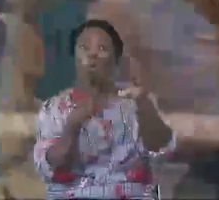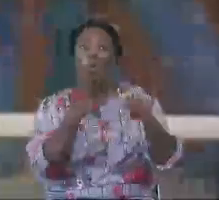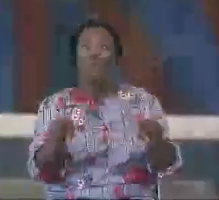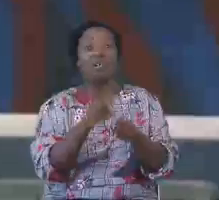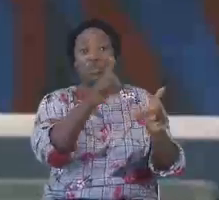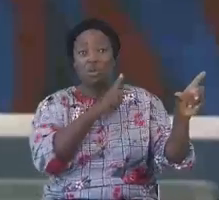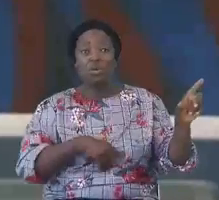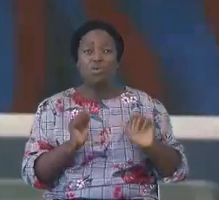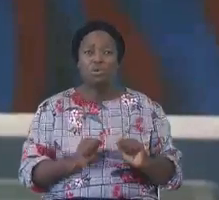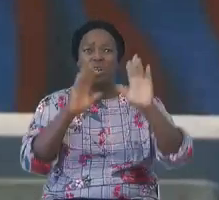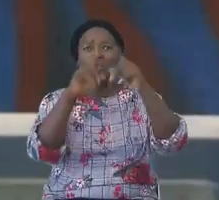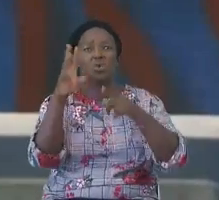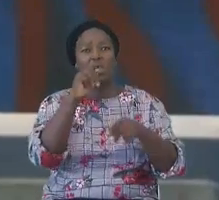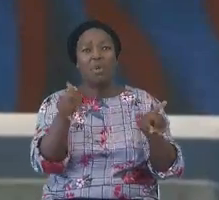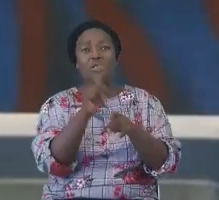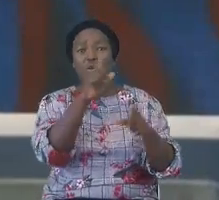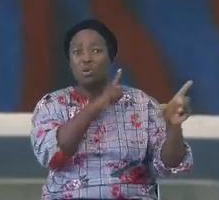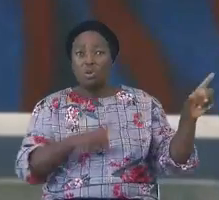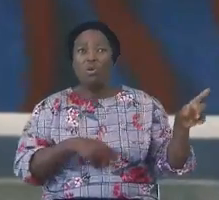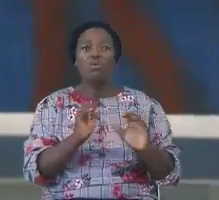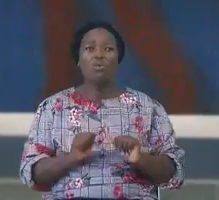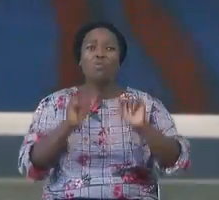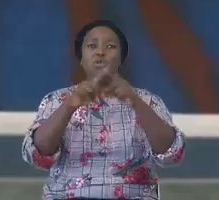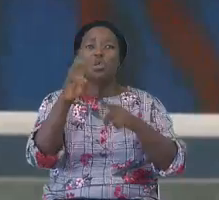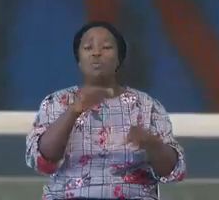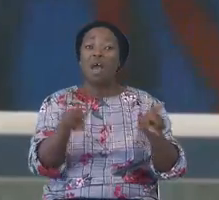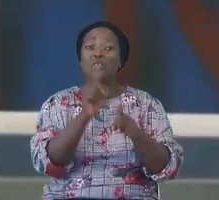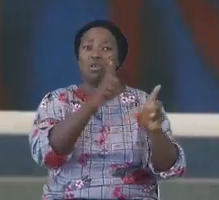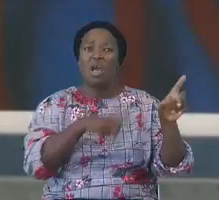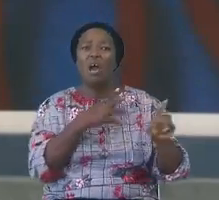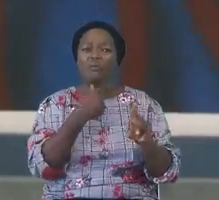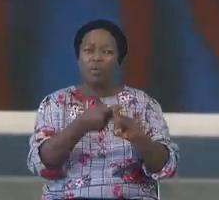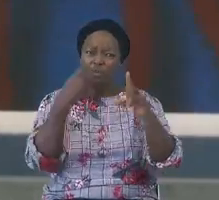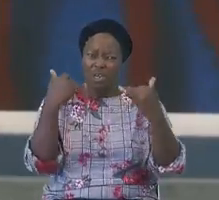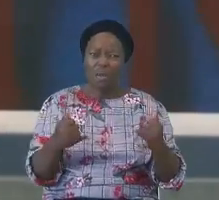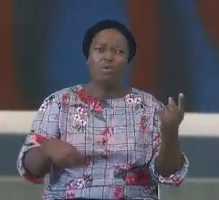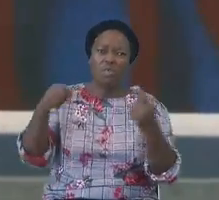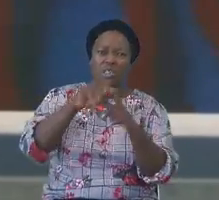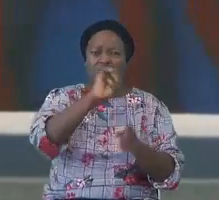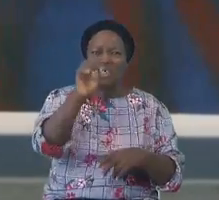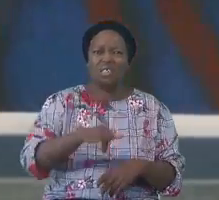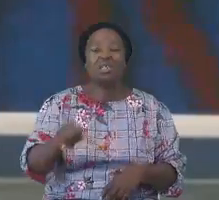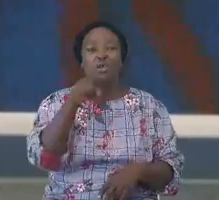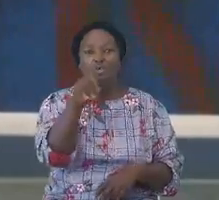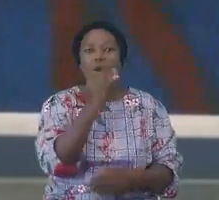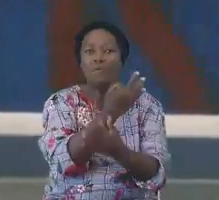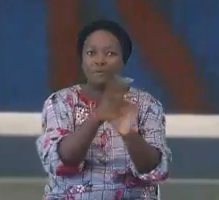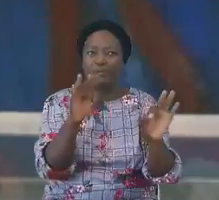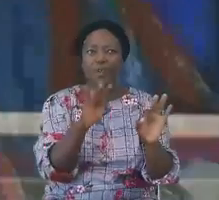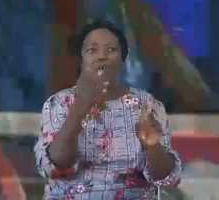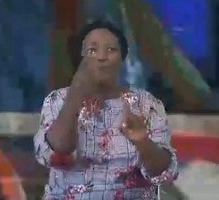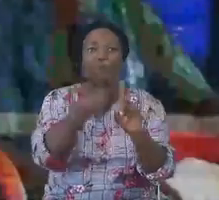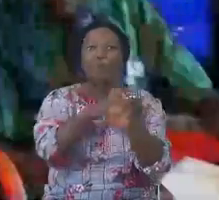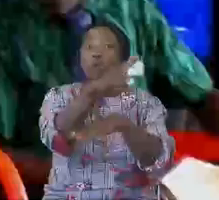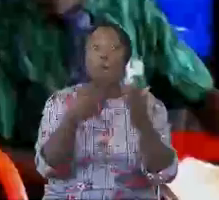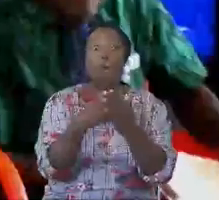ton Seigneur. Crois en lui comme ton Seigneur. Accepte-le comme ton Seigneur. Soumets-toi à lui comme ton Seigneur. Soumets-toi à lui comme ton Seigneur. Et